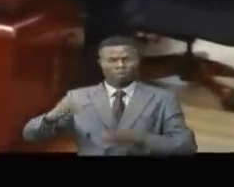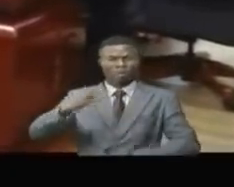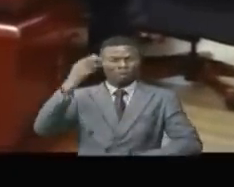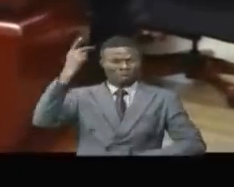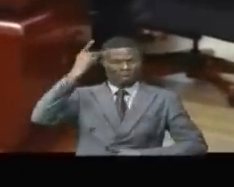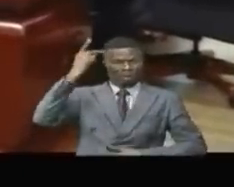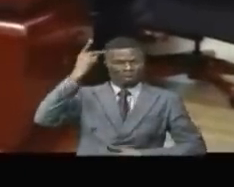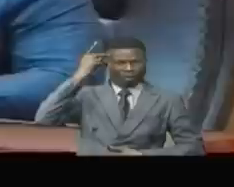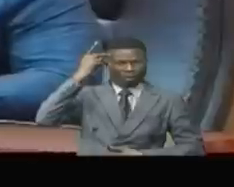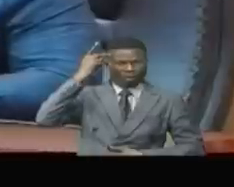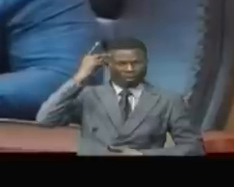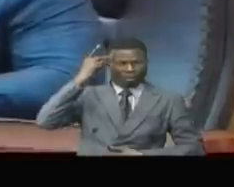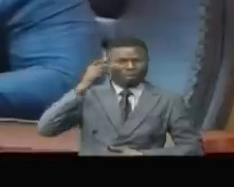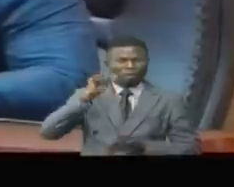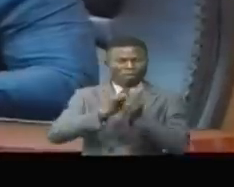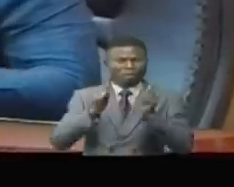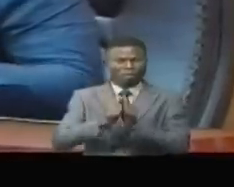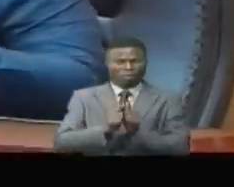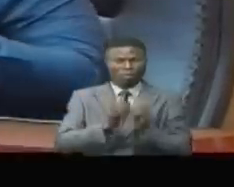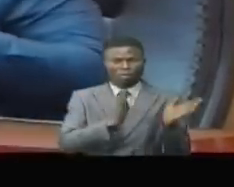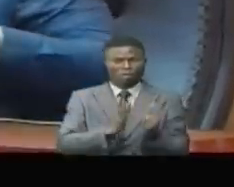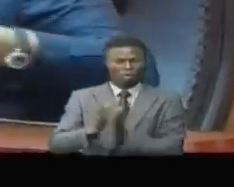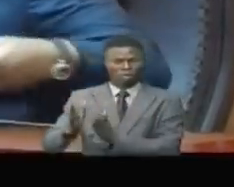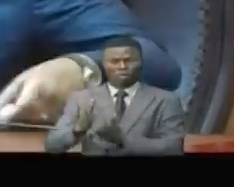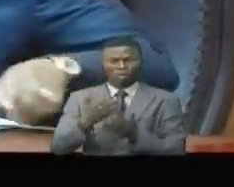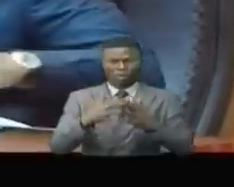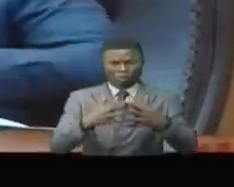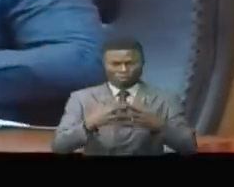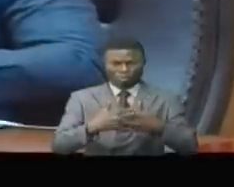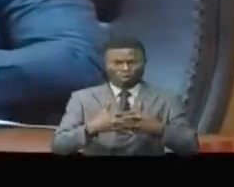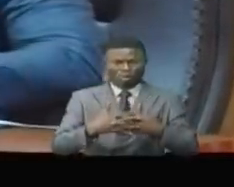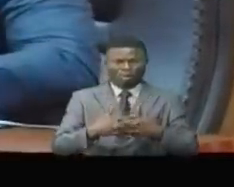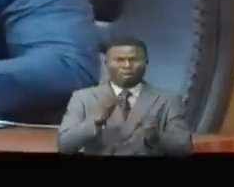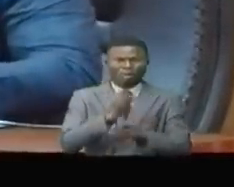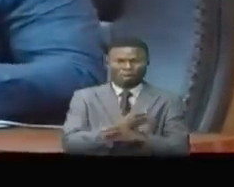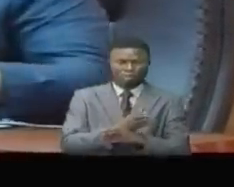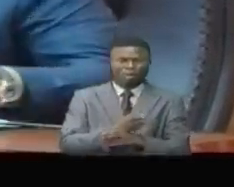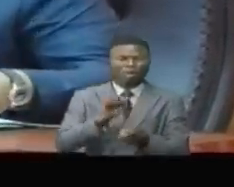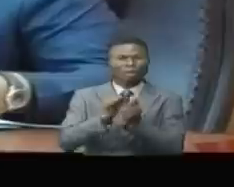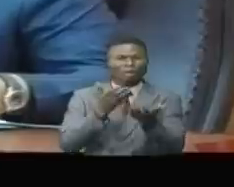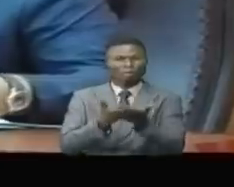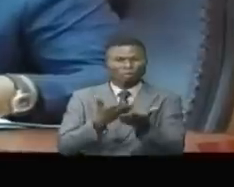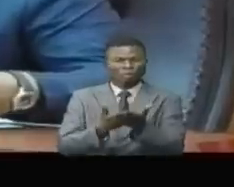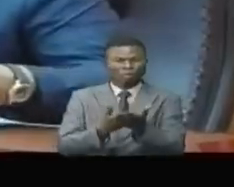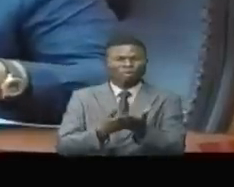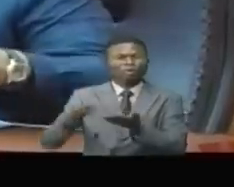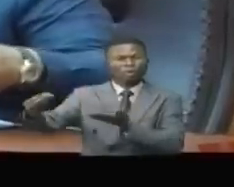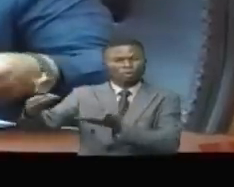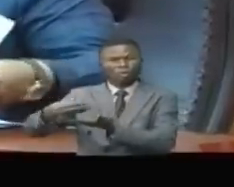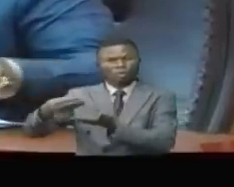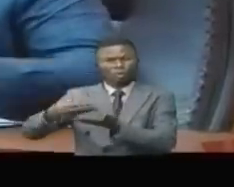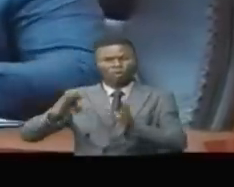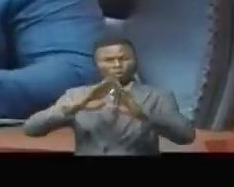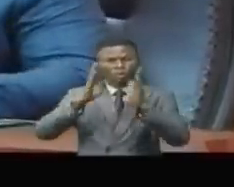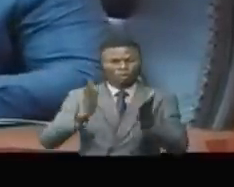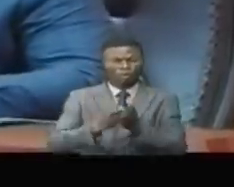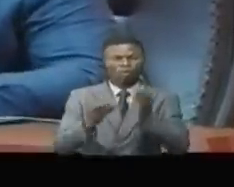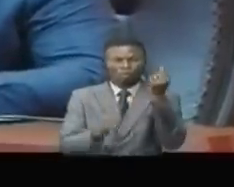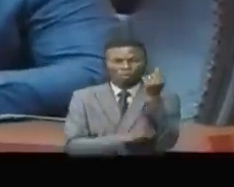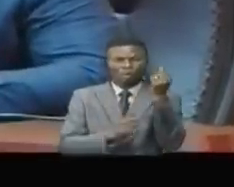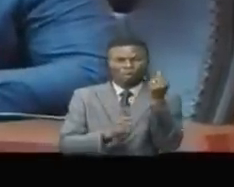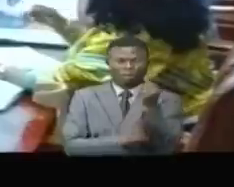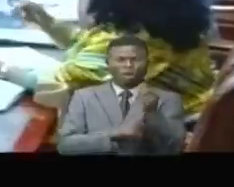capitale, en dépit de la mise à disposition du matériel prévu à cet effet, et de mobiliser tous les intervenants